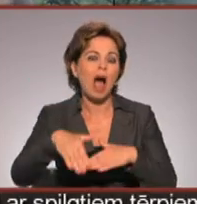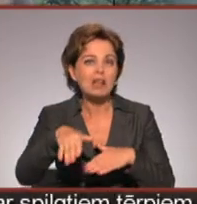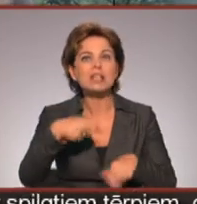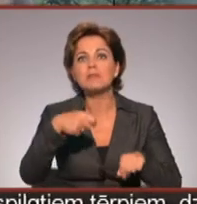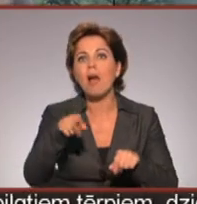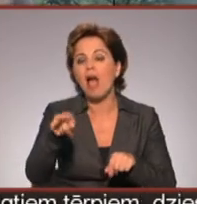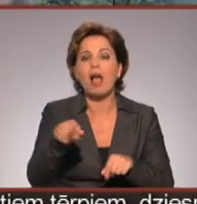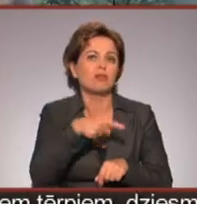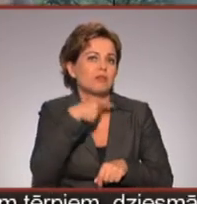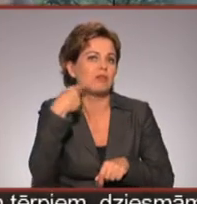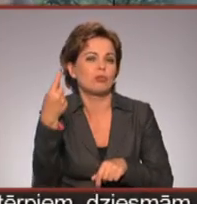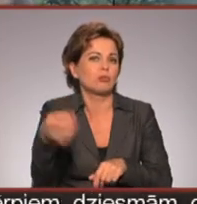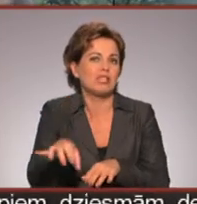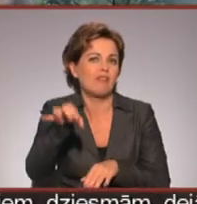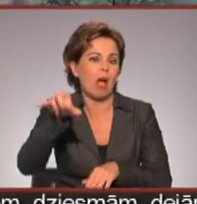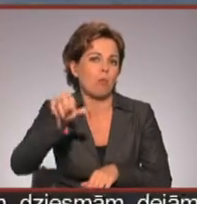izvēlētā mūzikas stilā.